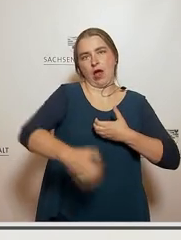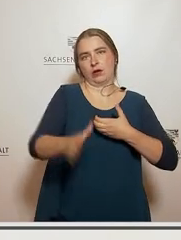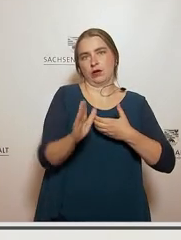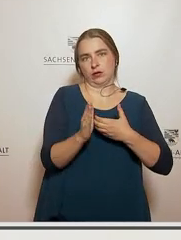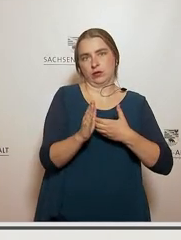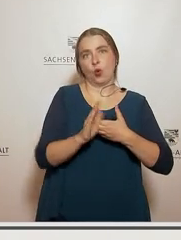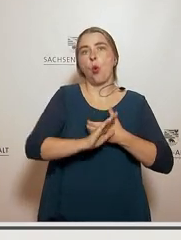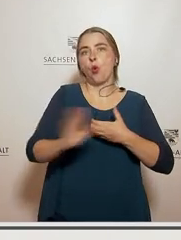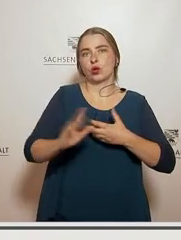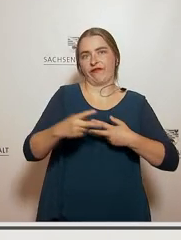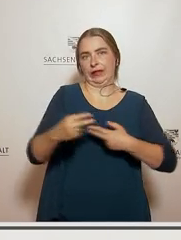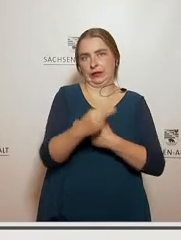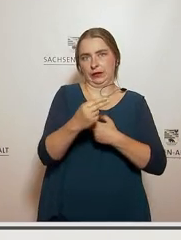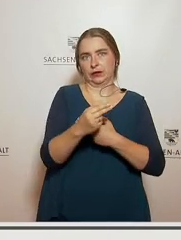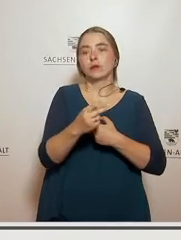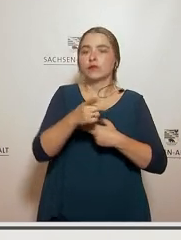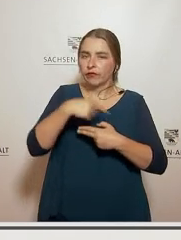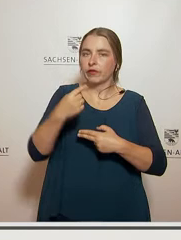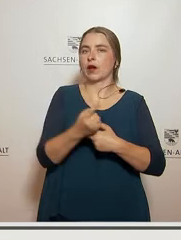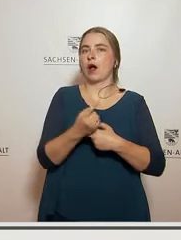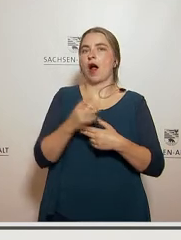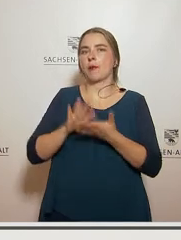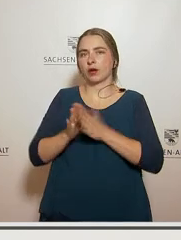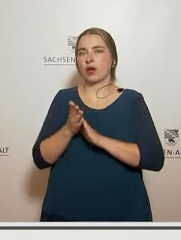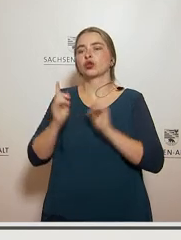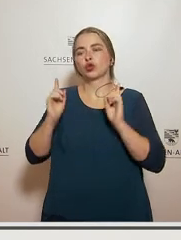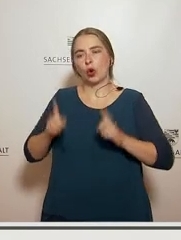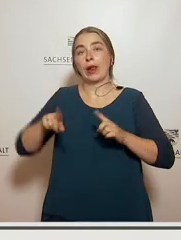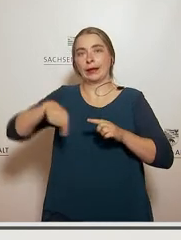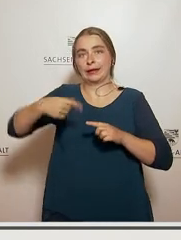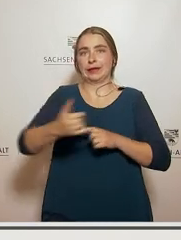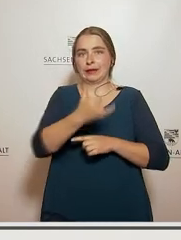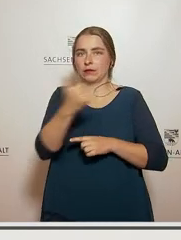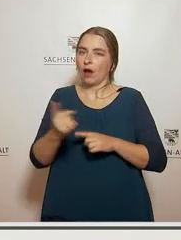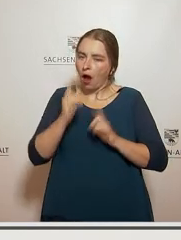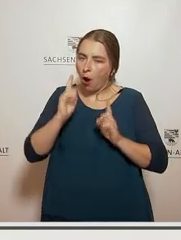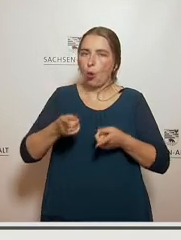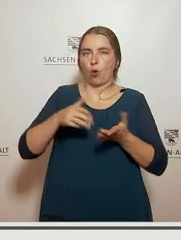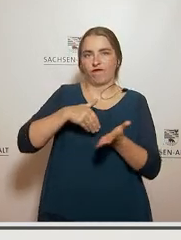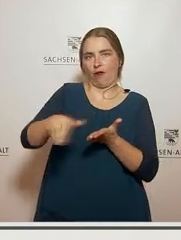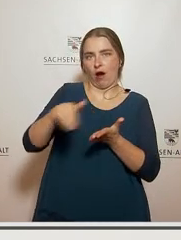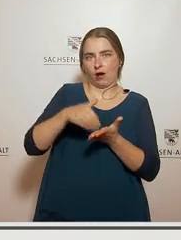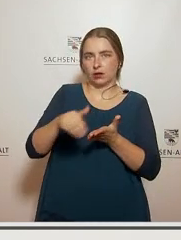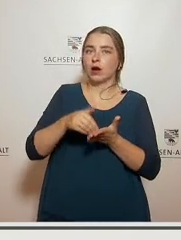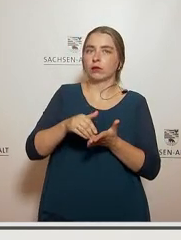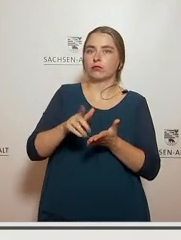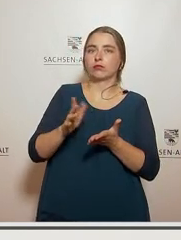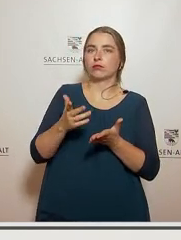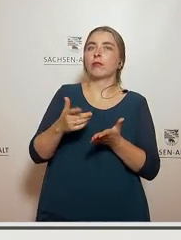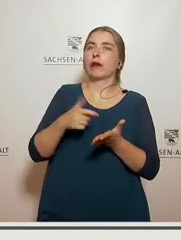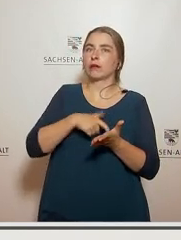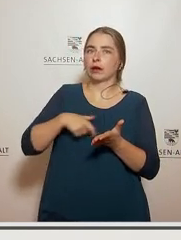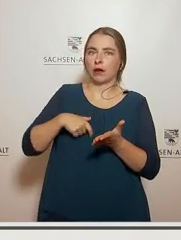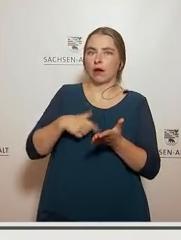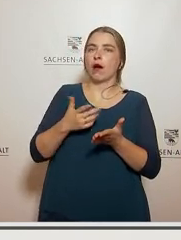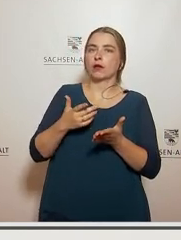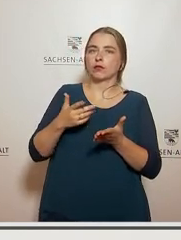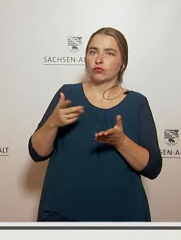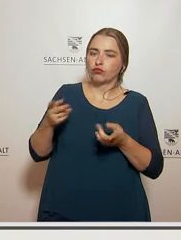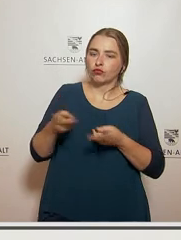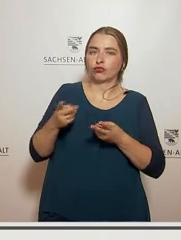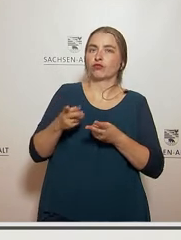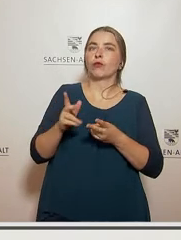gehen für 2022, dann diese Regelung verlängern, sodass keiner Sorge haben muss, dass